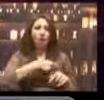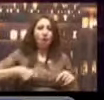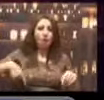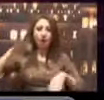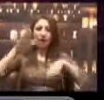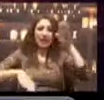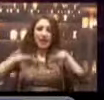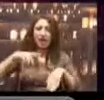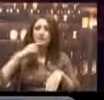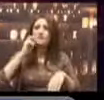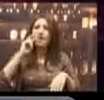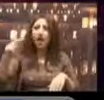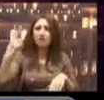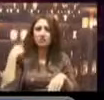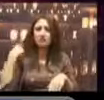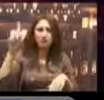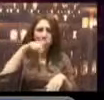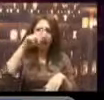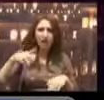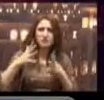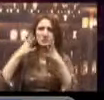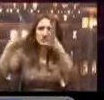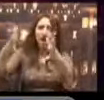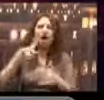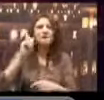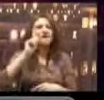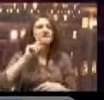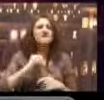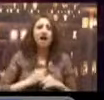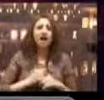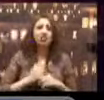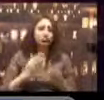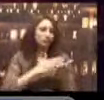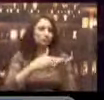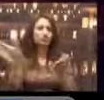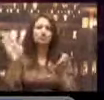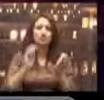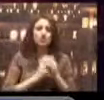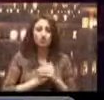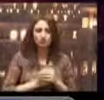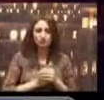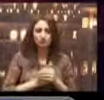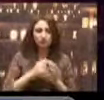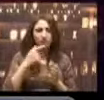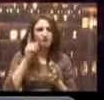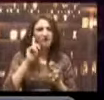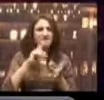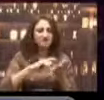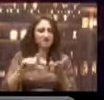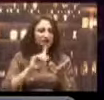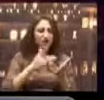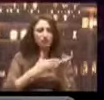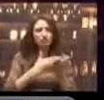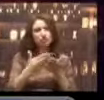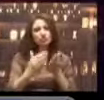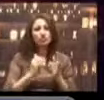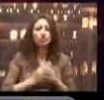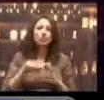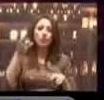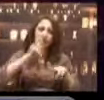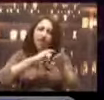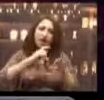بالطريقه دي. انا ما كانش ليا في القصه دي خالص يعني، انا كنت راجل عايز المشهد ده يجي كممثل يعني، انا يعني المشهد ده، وكان كمان اظن في مشهد